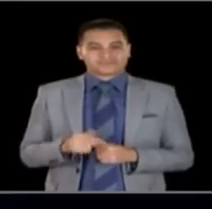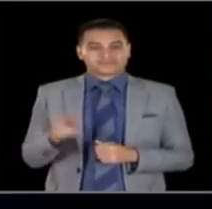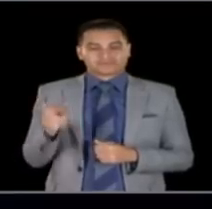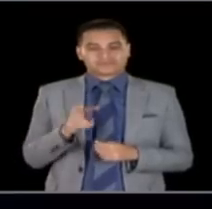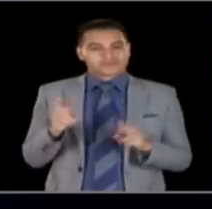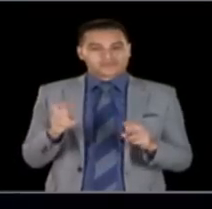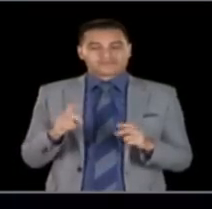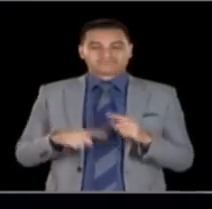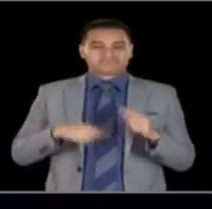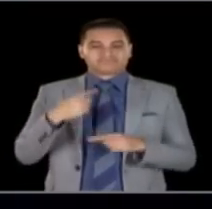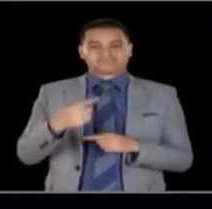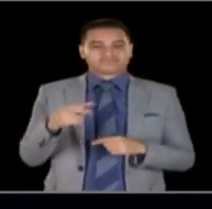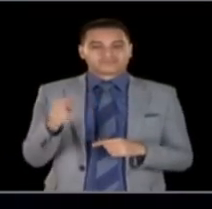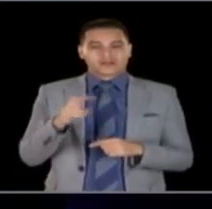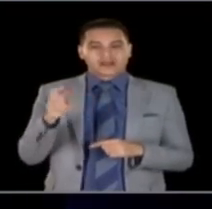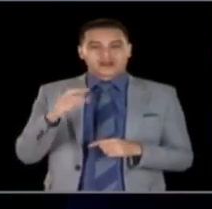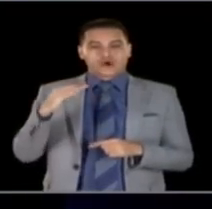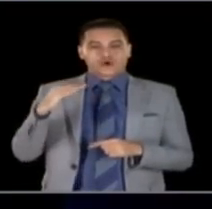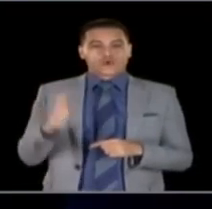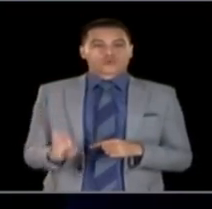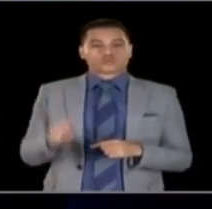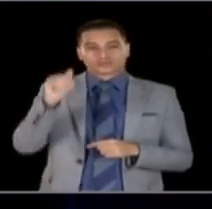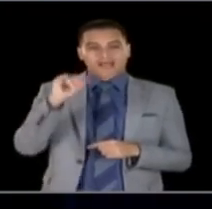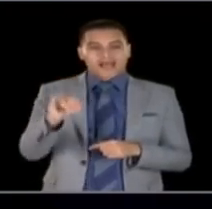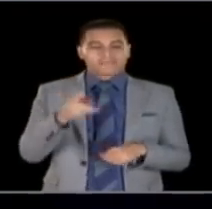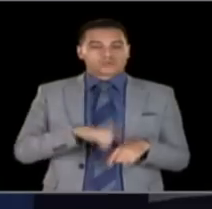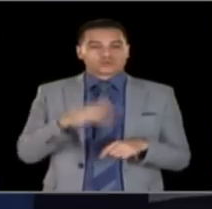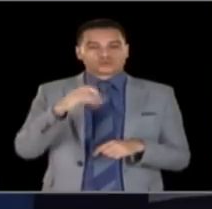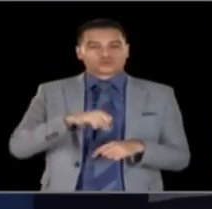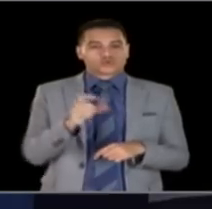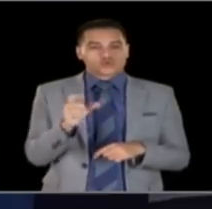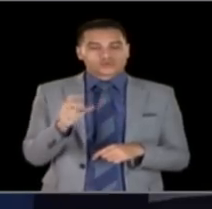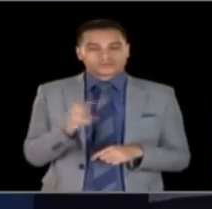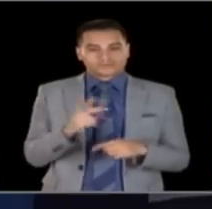جون وحسام، محمد حسام وجون.